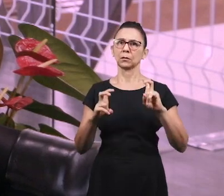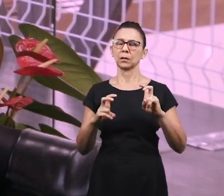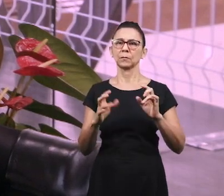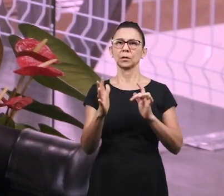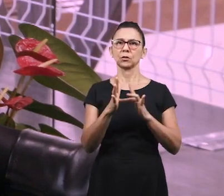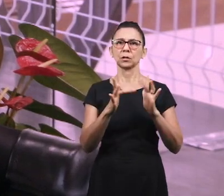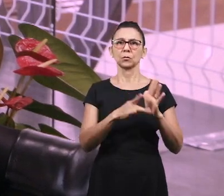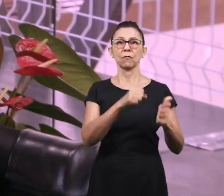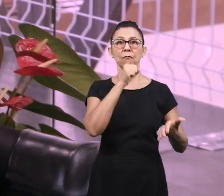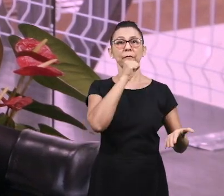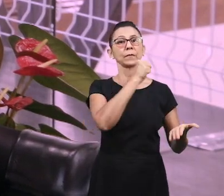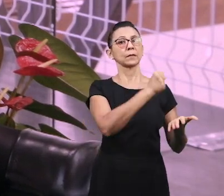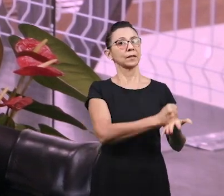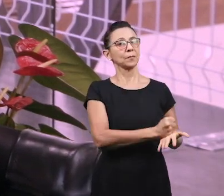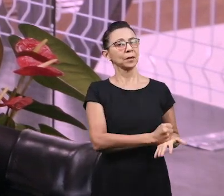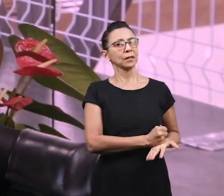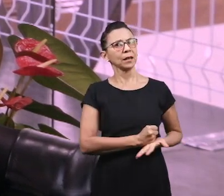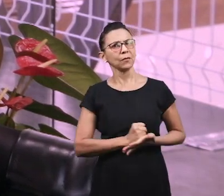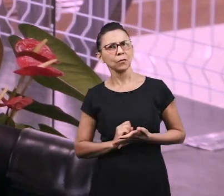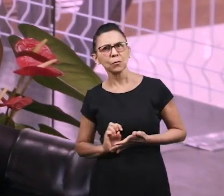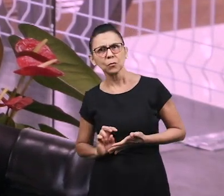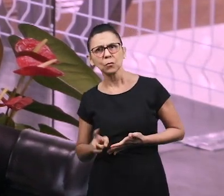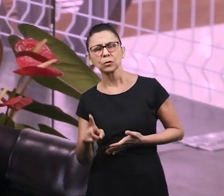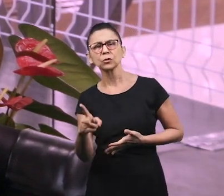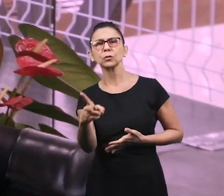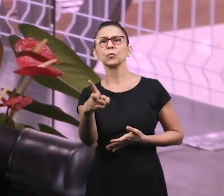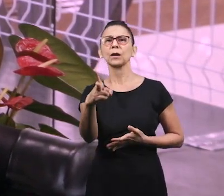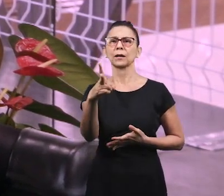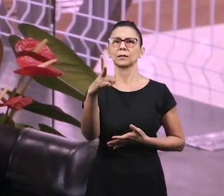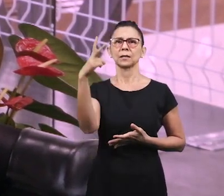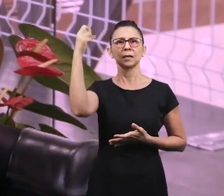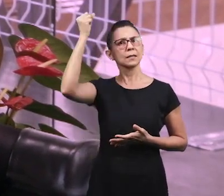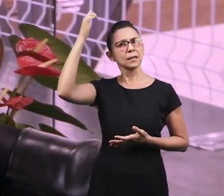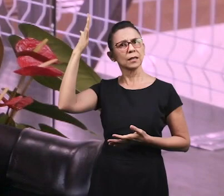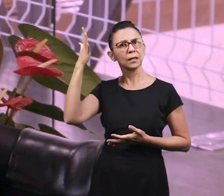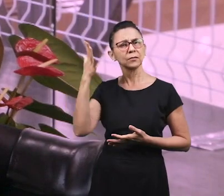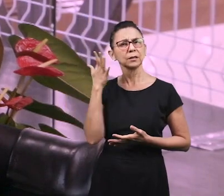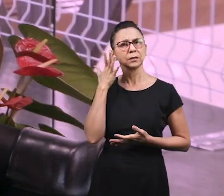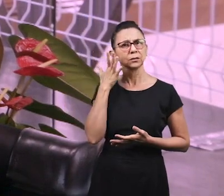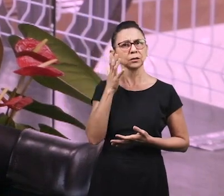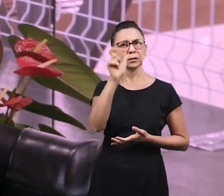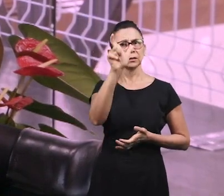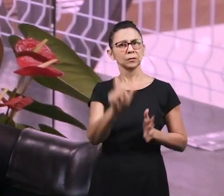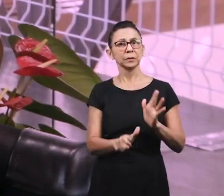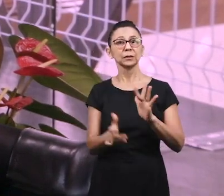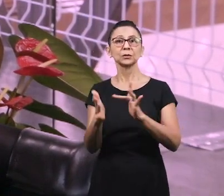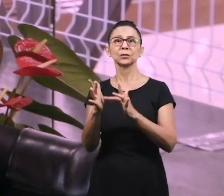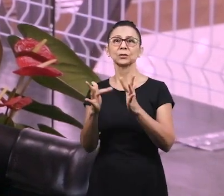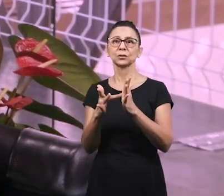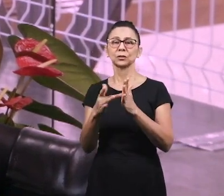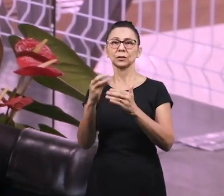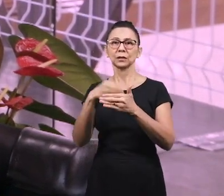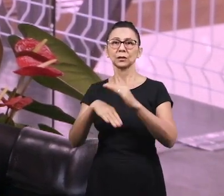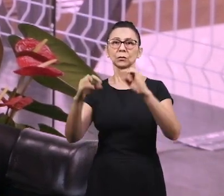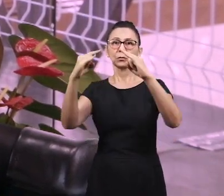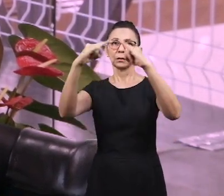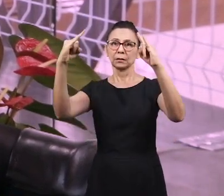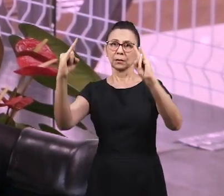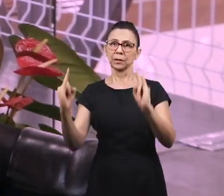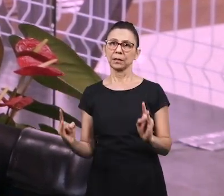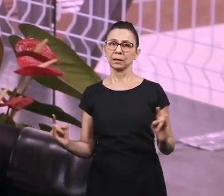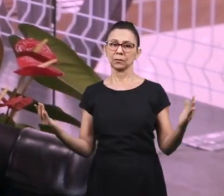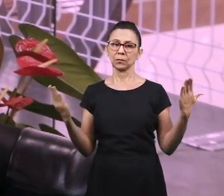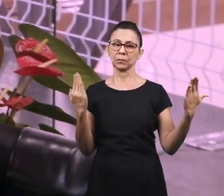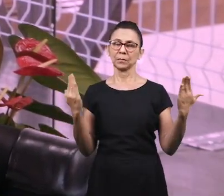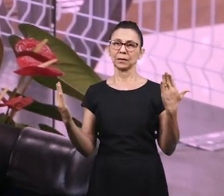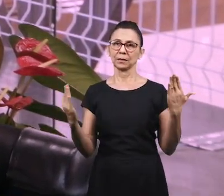la thématique Le Seigneur Jésus à l'Ancien Testament, ont continué à aborder les révélations à propos du Seigneur Jésus, le tabernacle. Dans